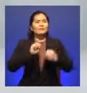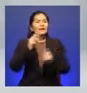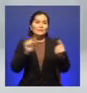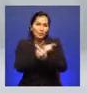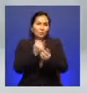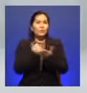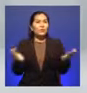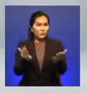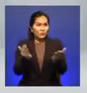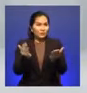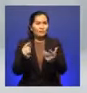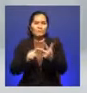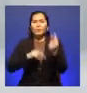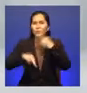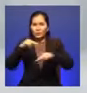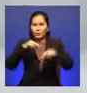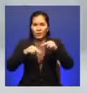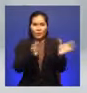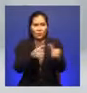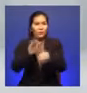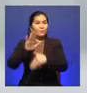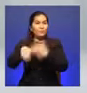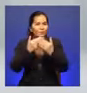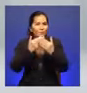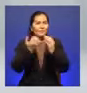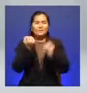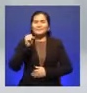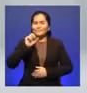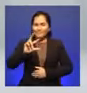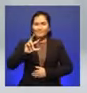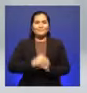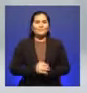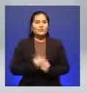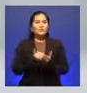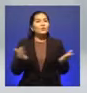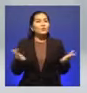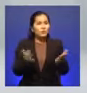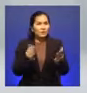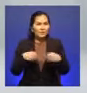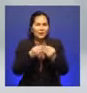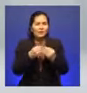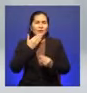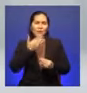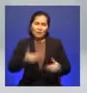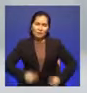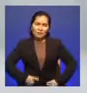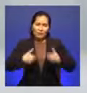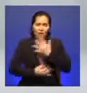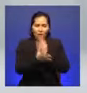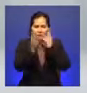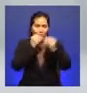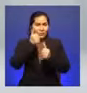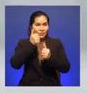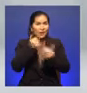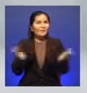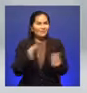ริมการดูแล13กลุ่มประชากรนะคะรวมถึงการส่งเสริมการเรียนรู้ตลอดชีวิตแล้วก็การส่งเสริมเศรษฐ